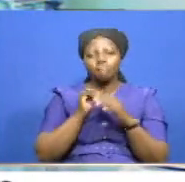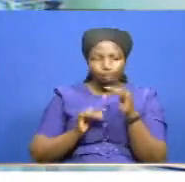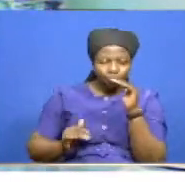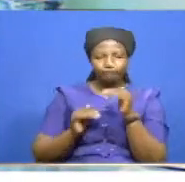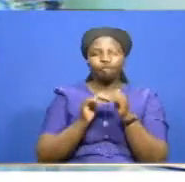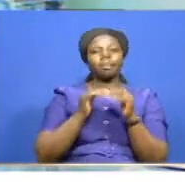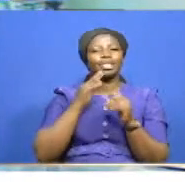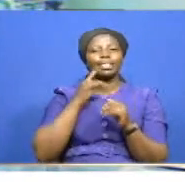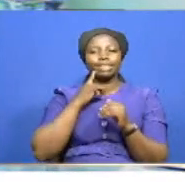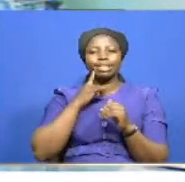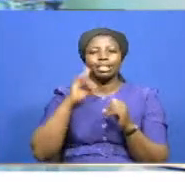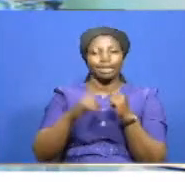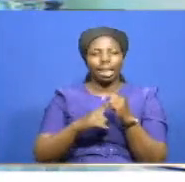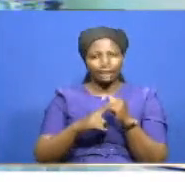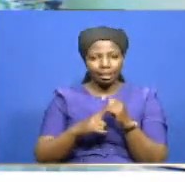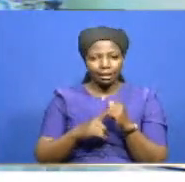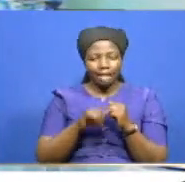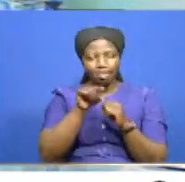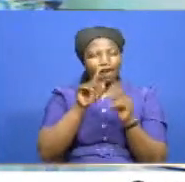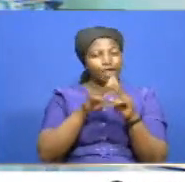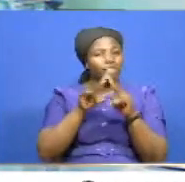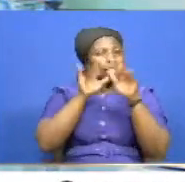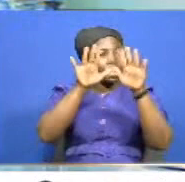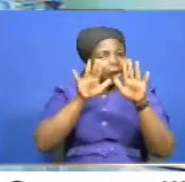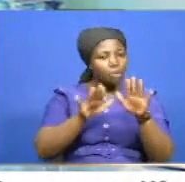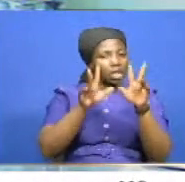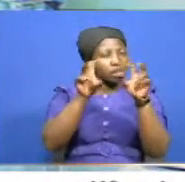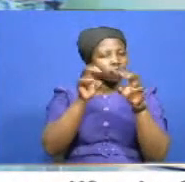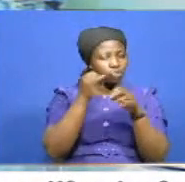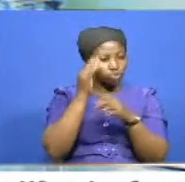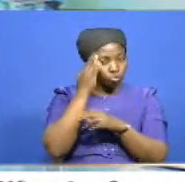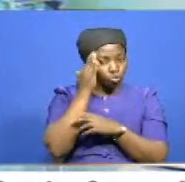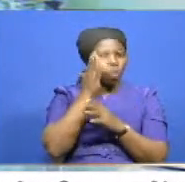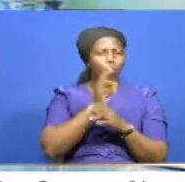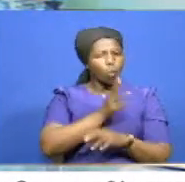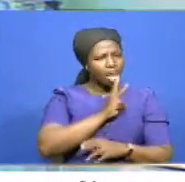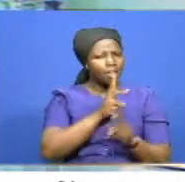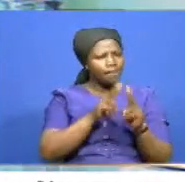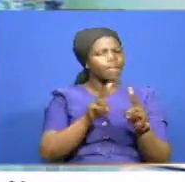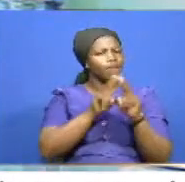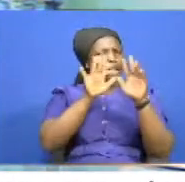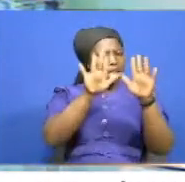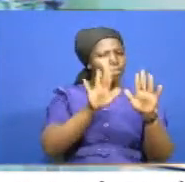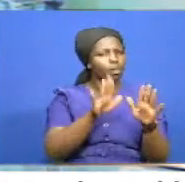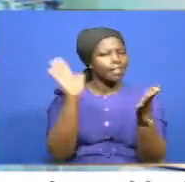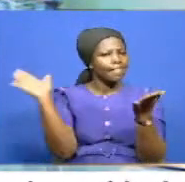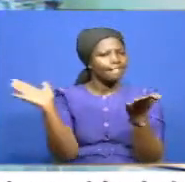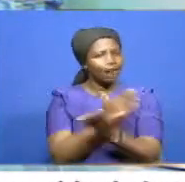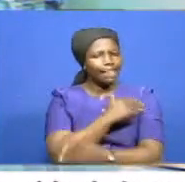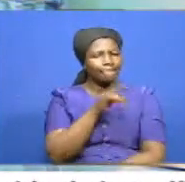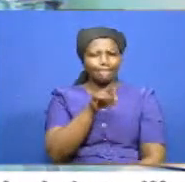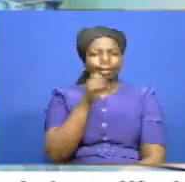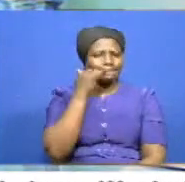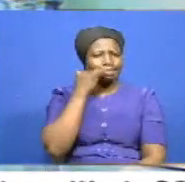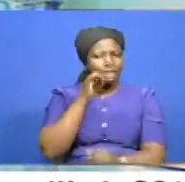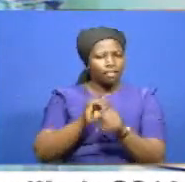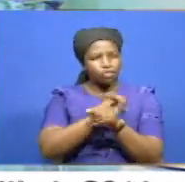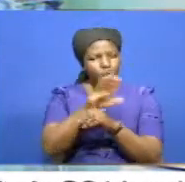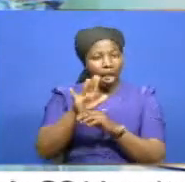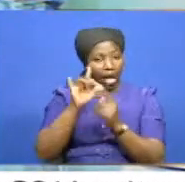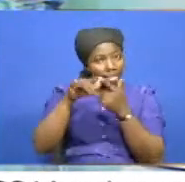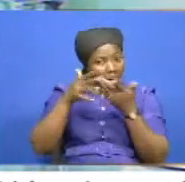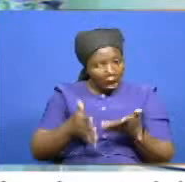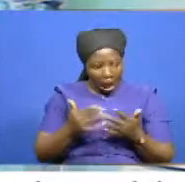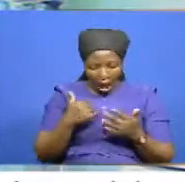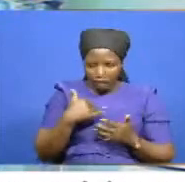Kwa hivyo ni swala muhimu sana kuzingatia kwamba maji ni muhimu katika kupigana na swala hili la corona. Na kufikia hapo mimi sina